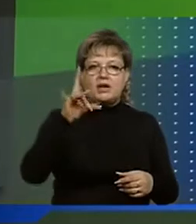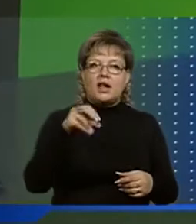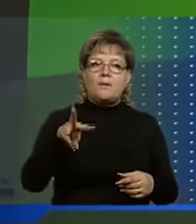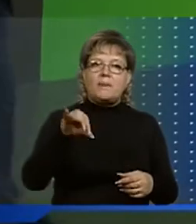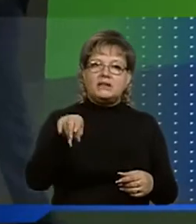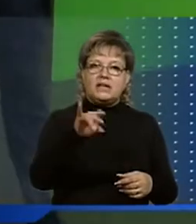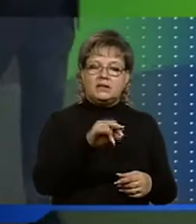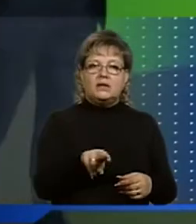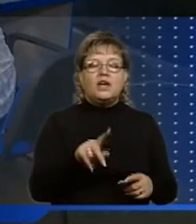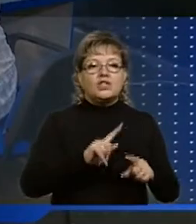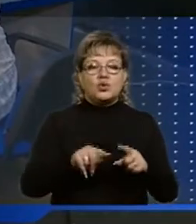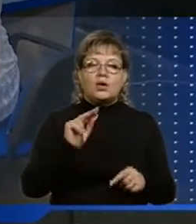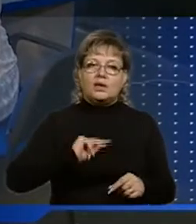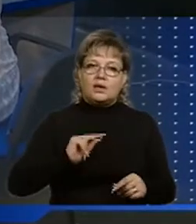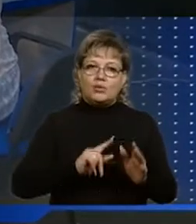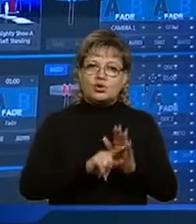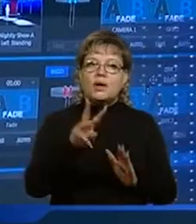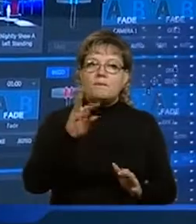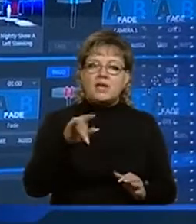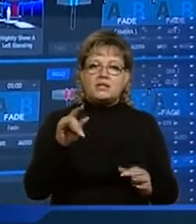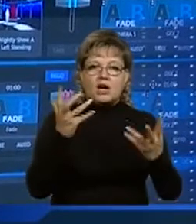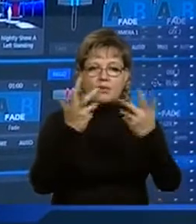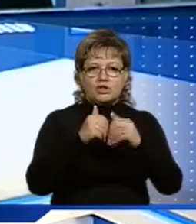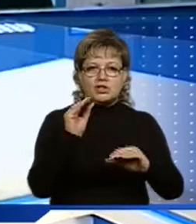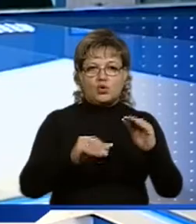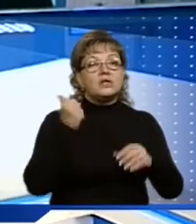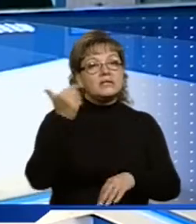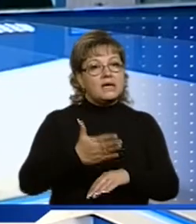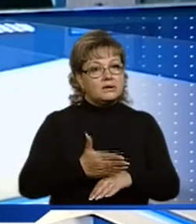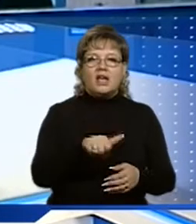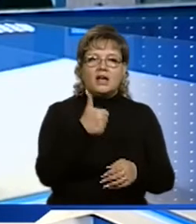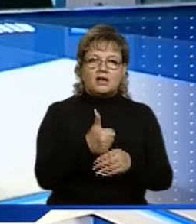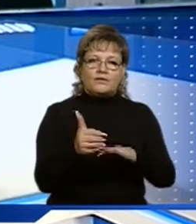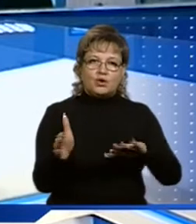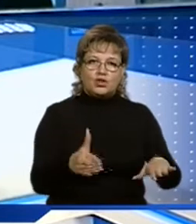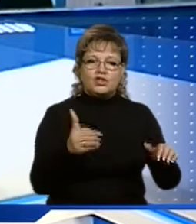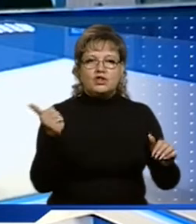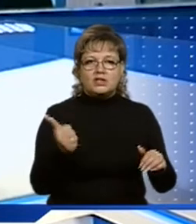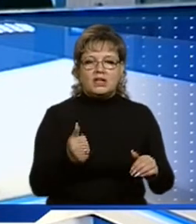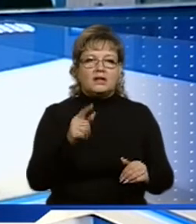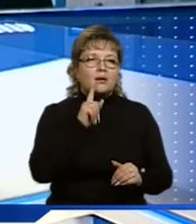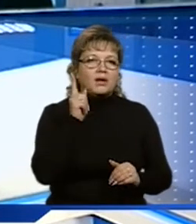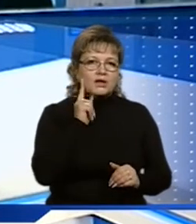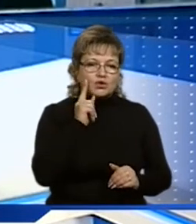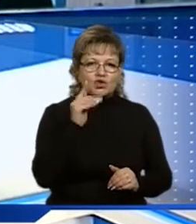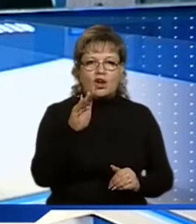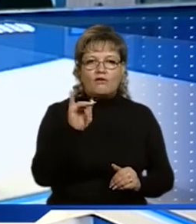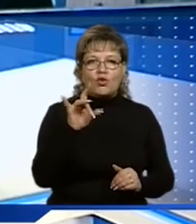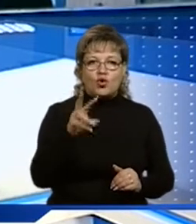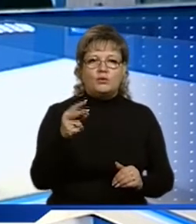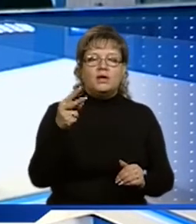Мадрид». А вскоре начнет работу новый медиакоммуникационный центр. Главное событие уходящей недели для донской молодежи –